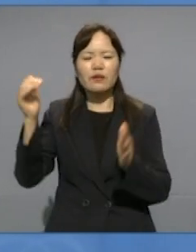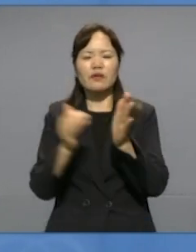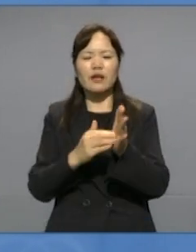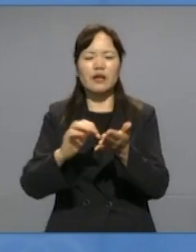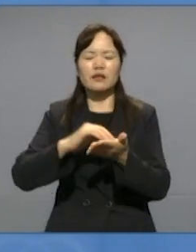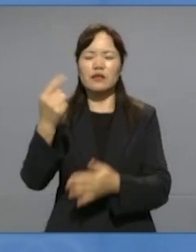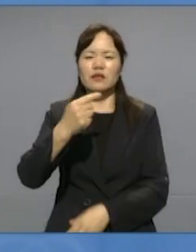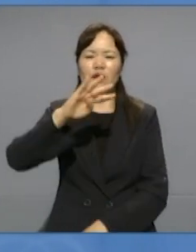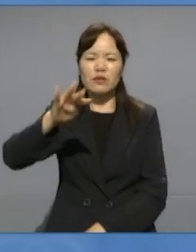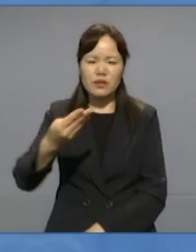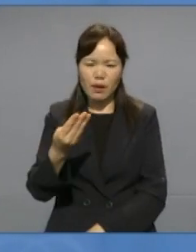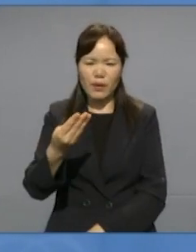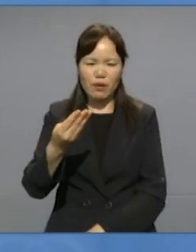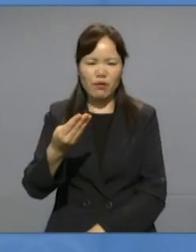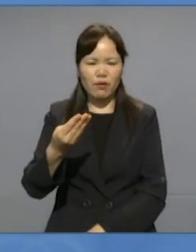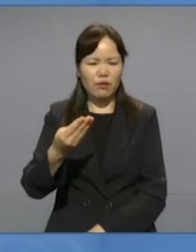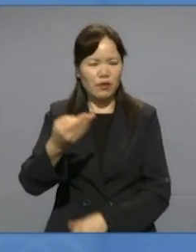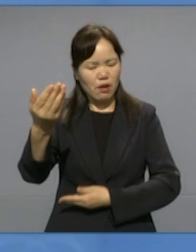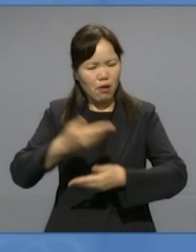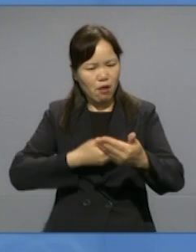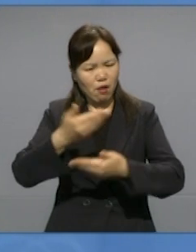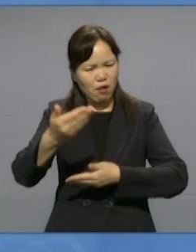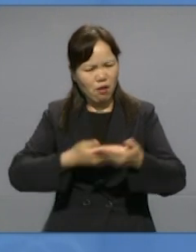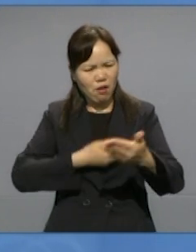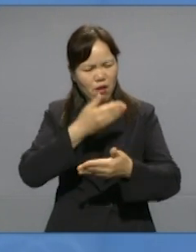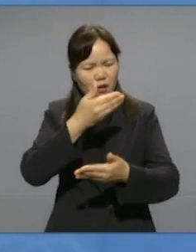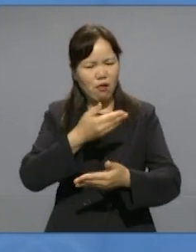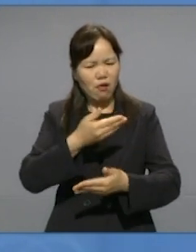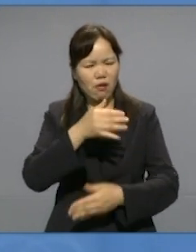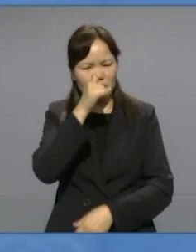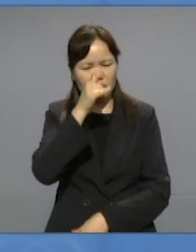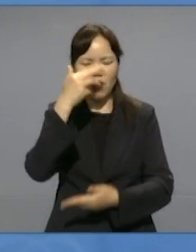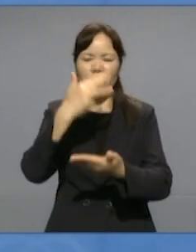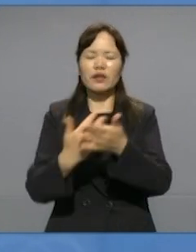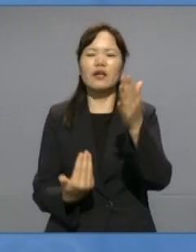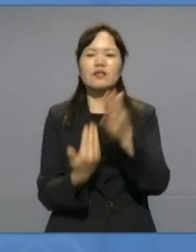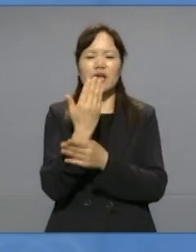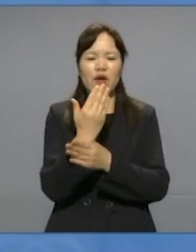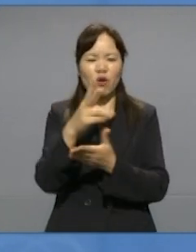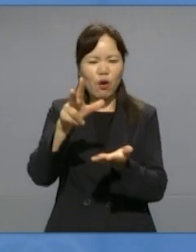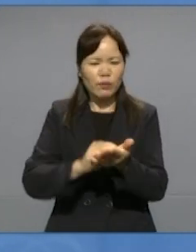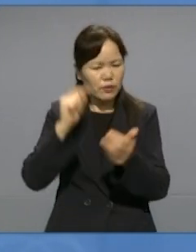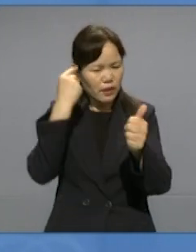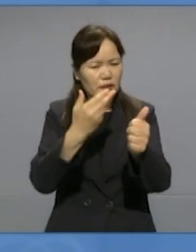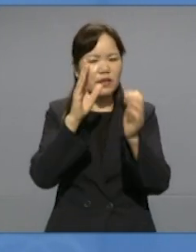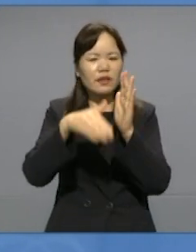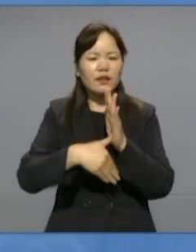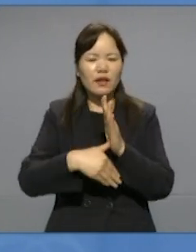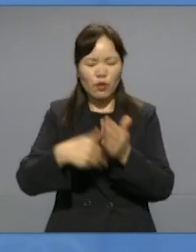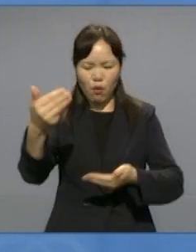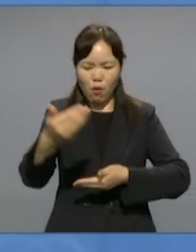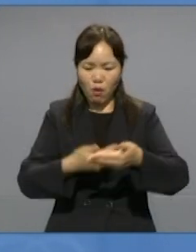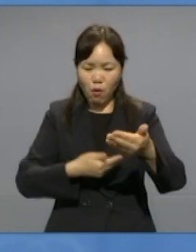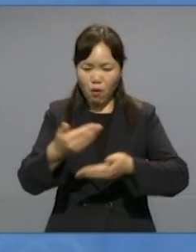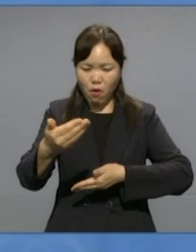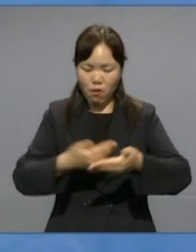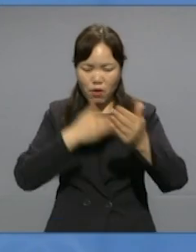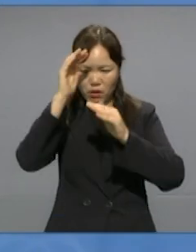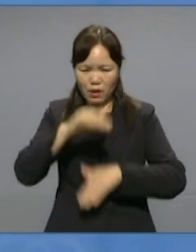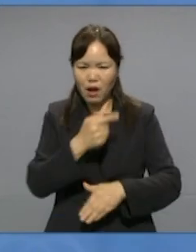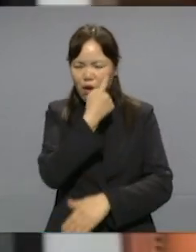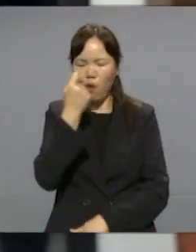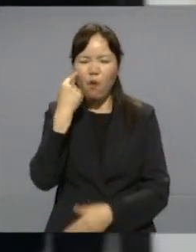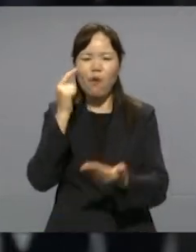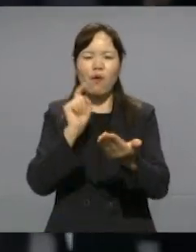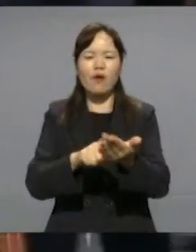최근까지 1,400건에 달하는 거래를 한 것으로, 이태원 참사 현안 질의 중에도 거래 내역이